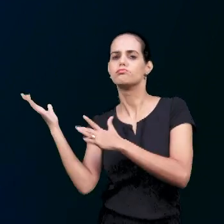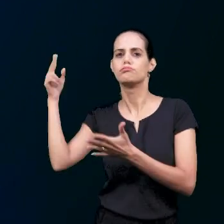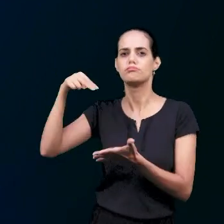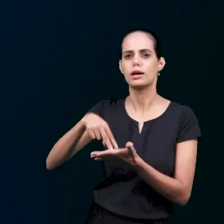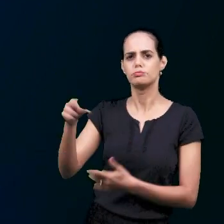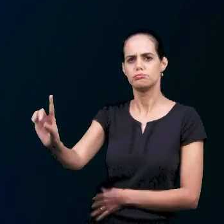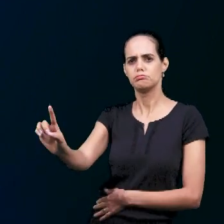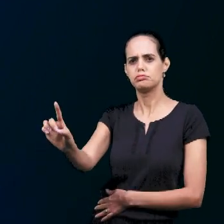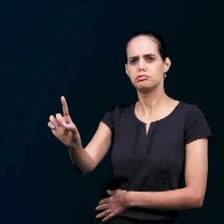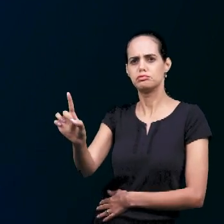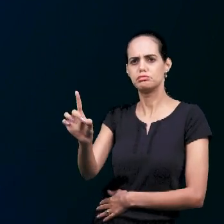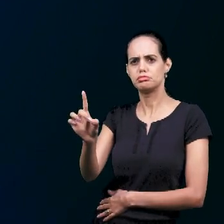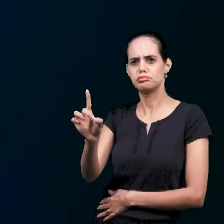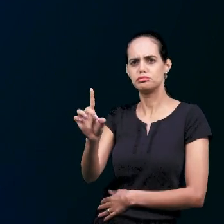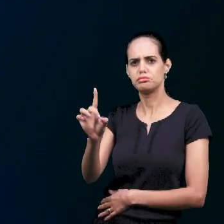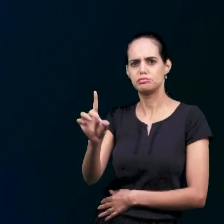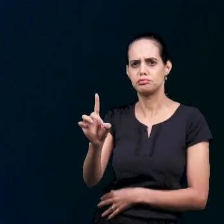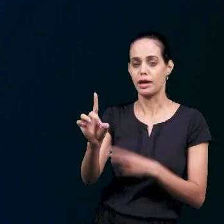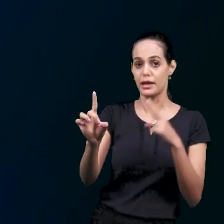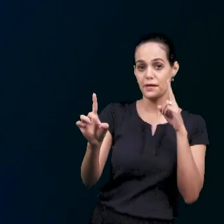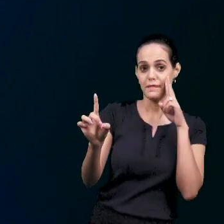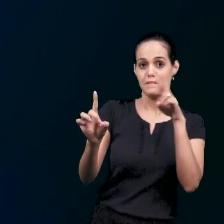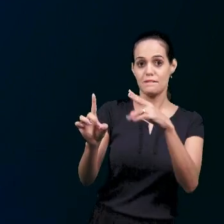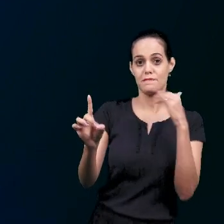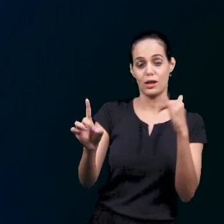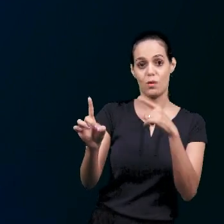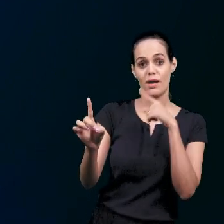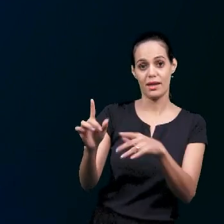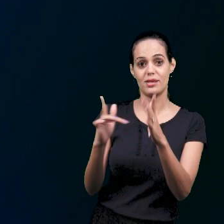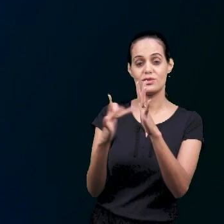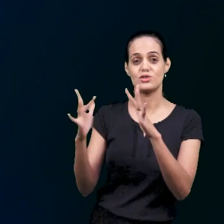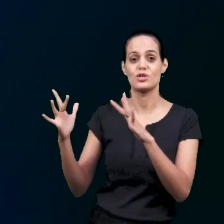qui venait. Il a dit, voici l'agneau de Dieu qui ôte le péché du monde.